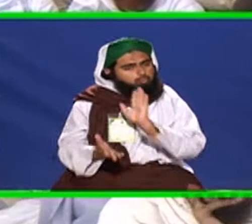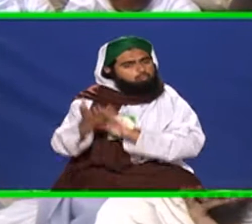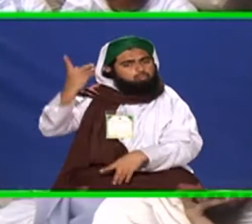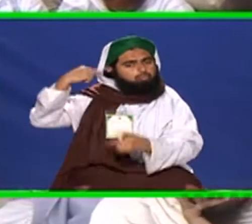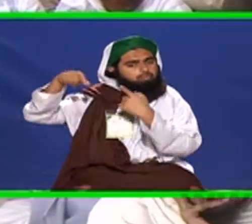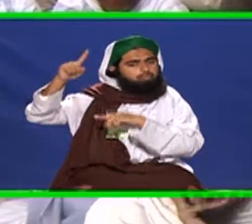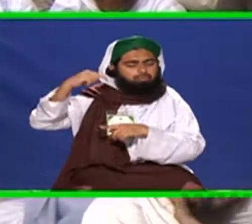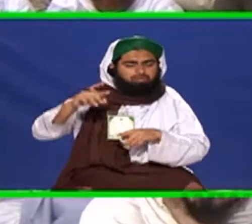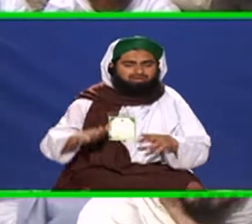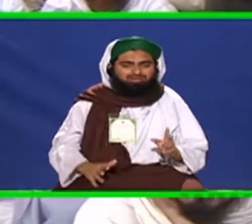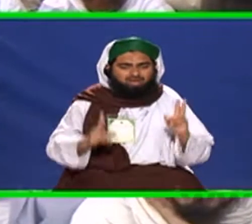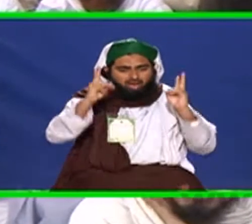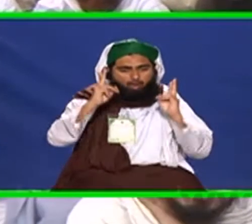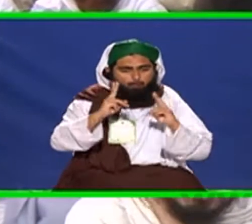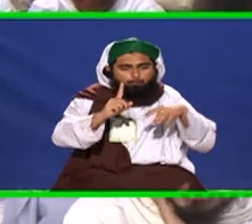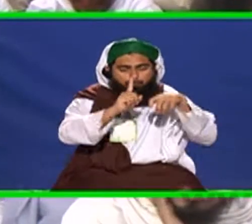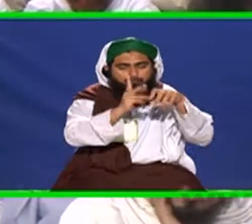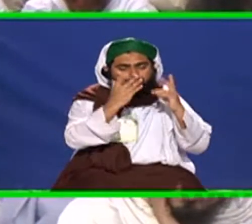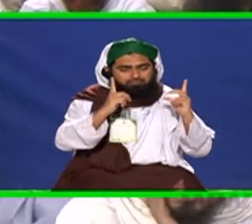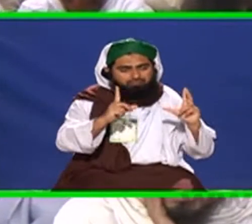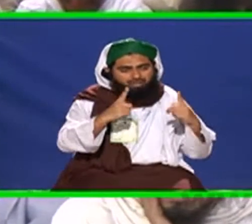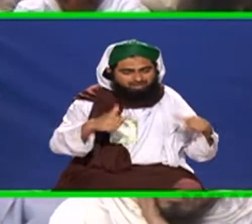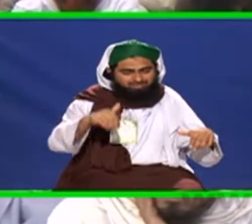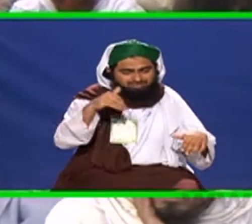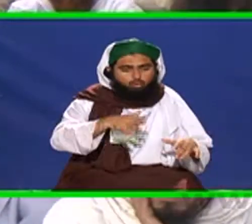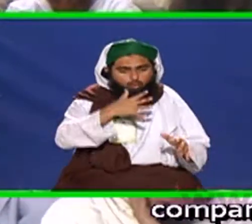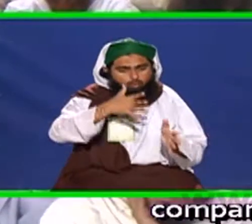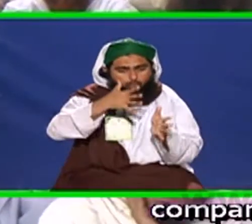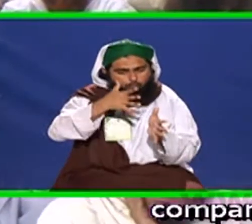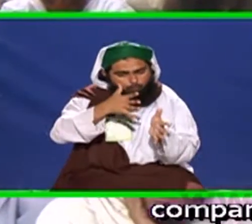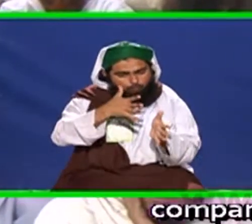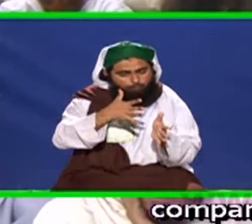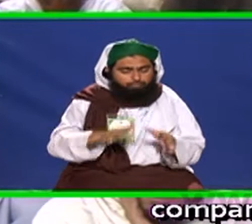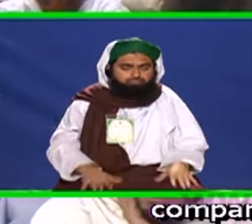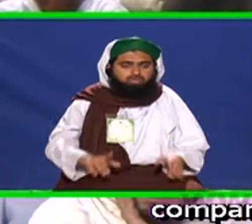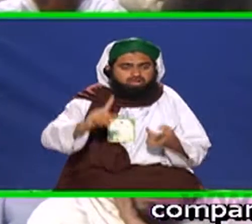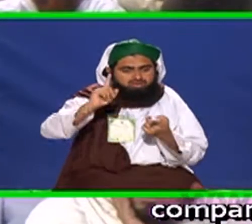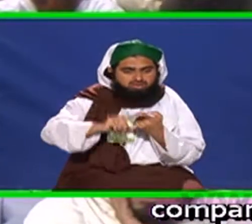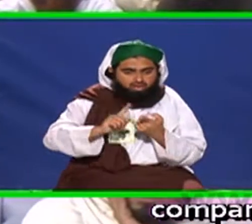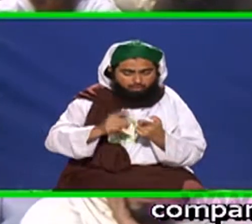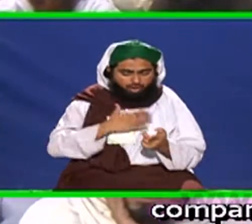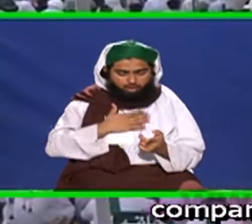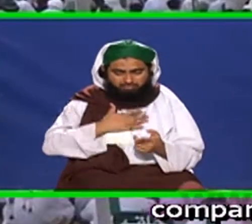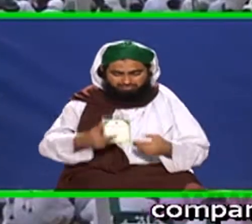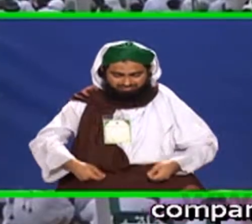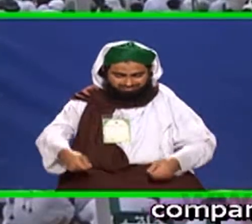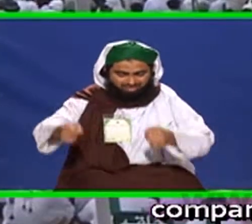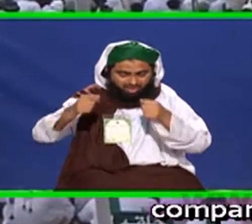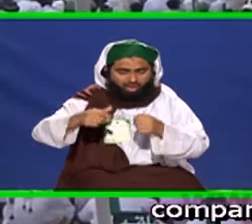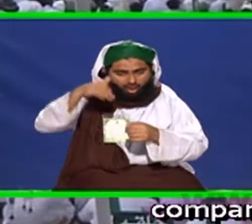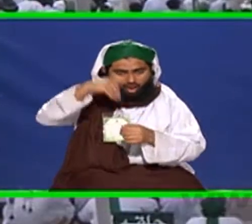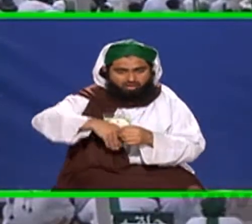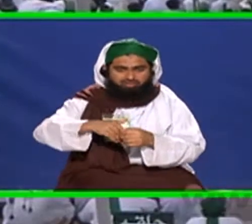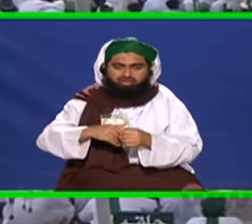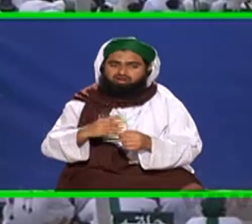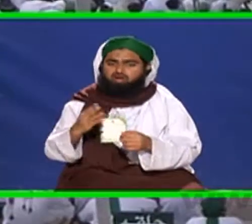पर मस्जिद नबी शरीफ के मट्टी के, बारिश जब आता था तो सहाबा इकराम अपनी चादरों में और झोलियों में रेती